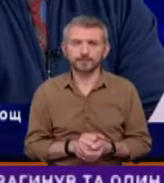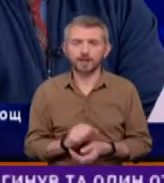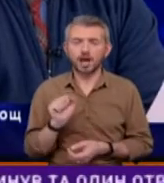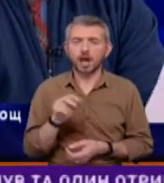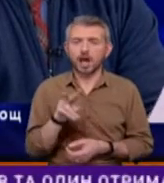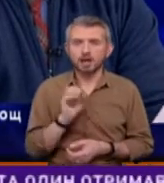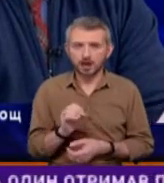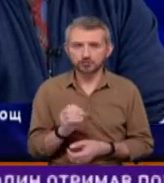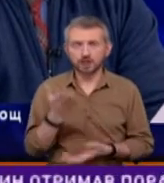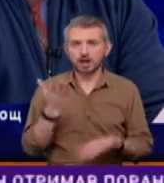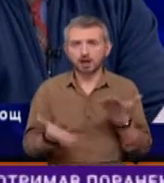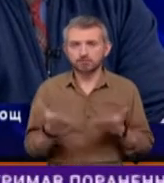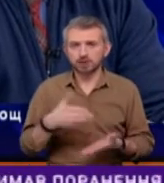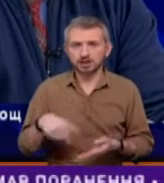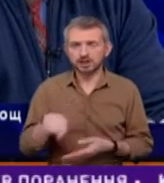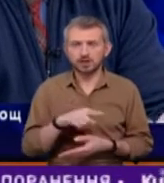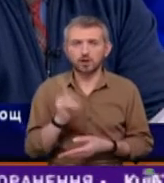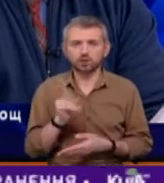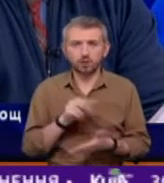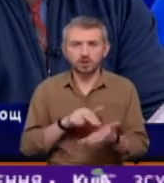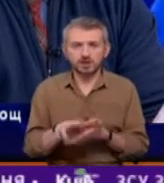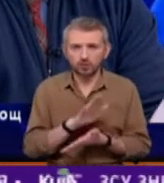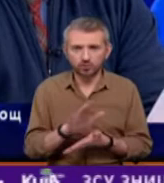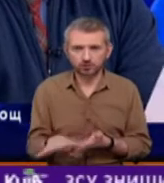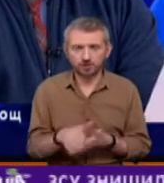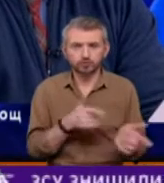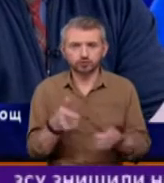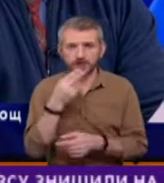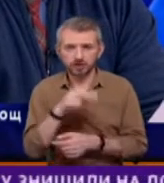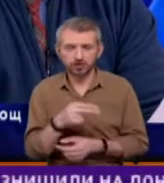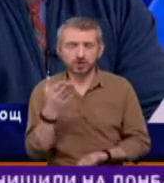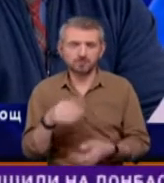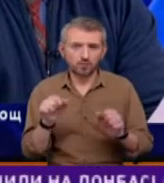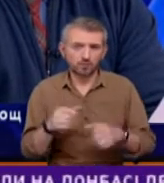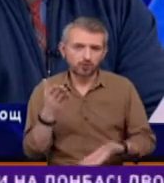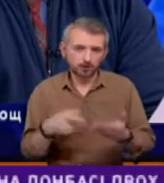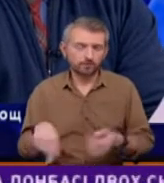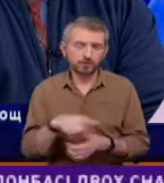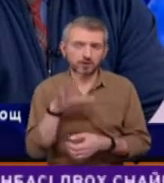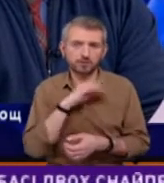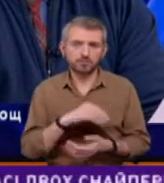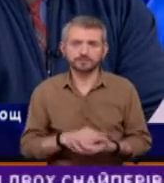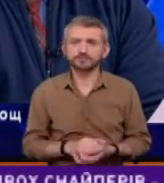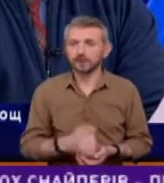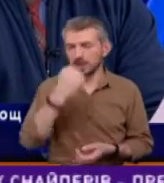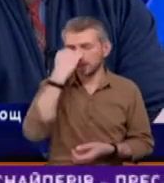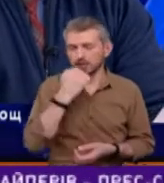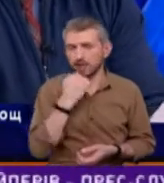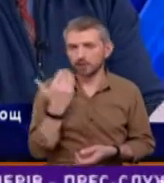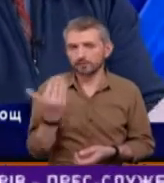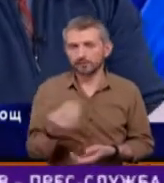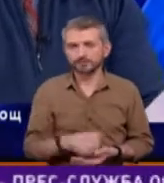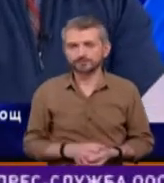Але ж якби цих, які не пройшли, підготували краще, то можливо би вони. Дякую. Дякуємо вам.